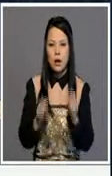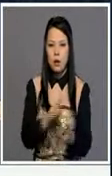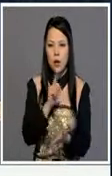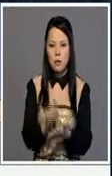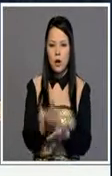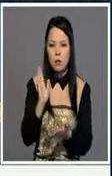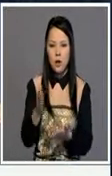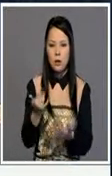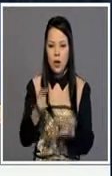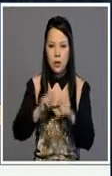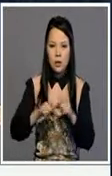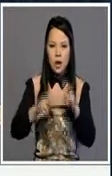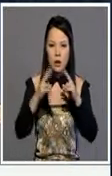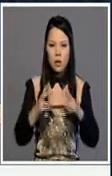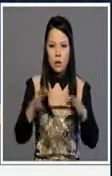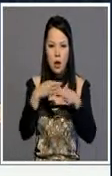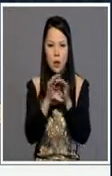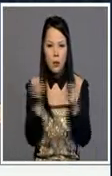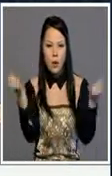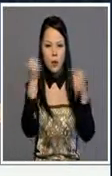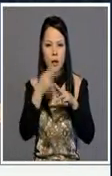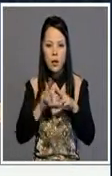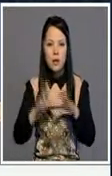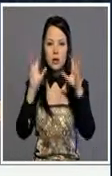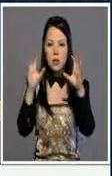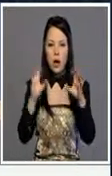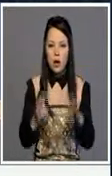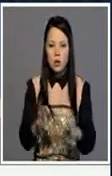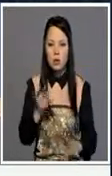тағайындалып, сараптау қорытындысынан кейін заңды процессуалды шешім қабылданатын болады.